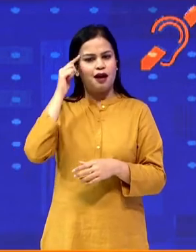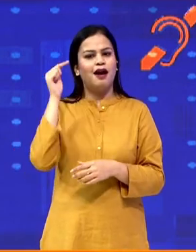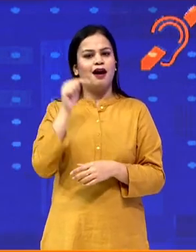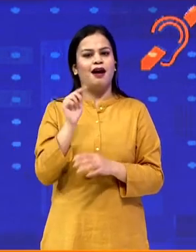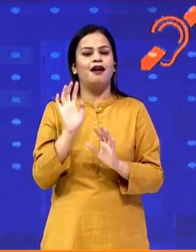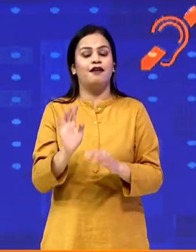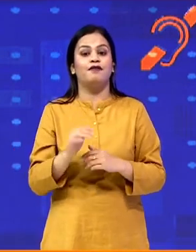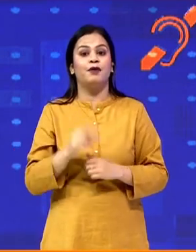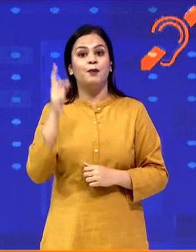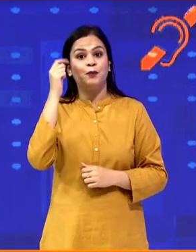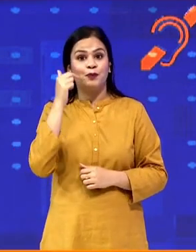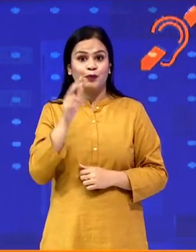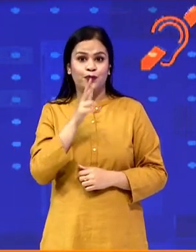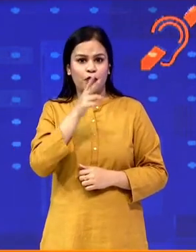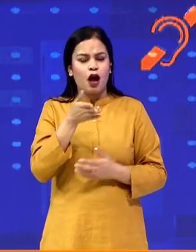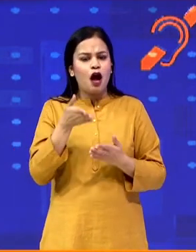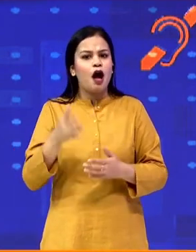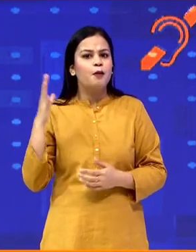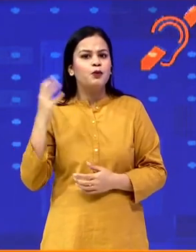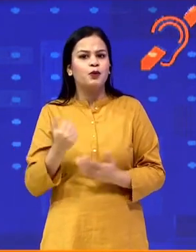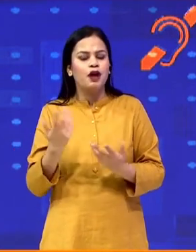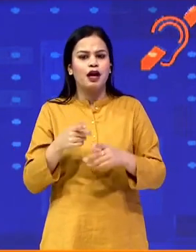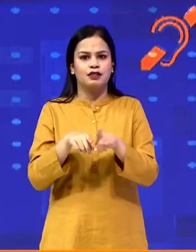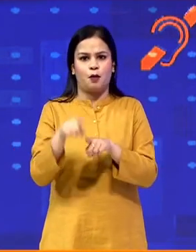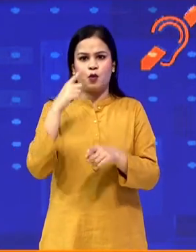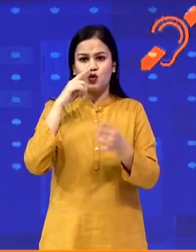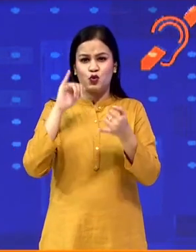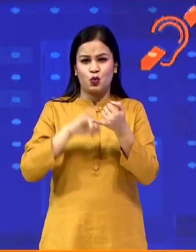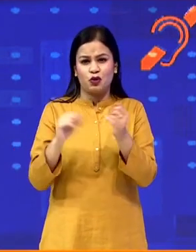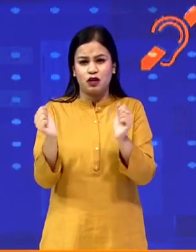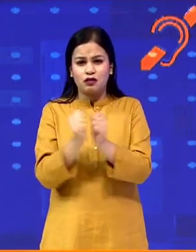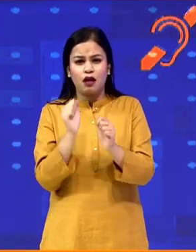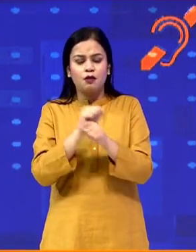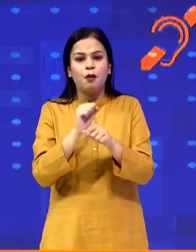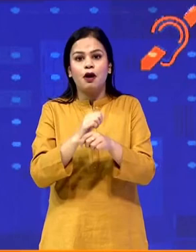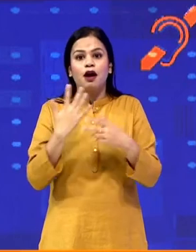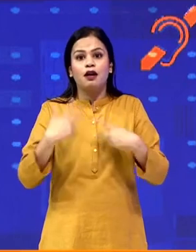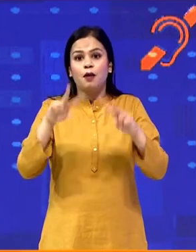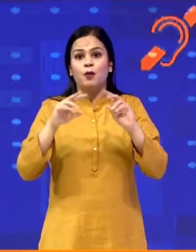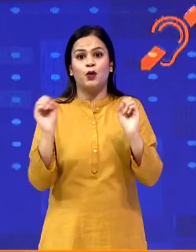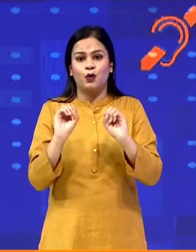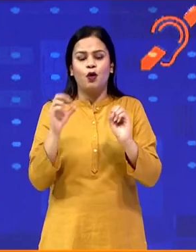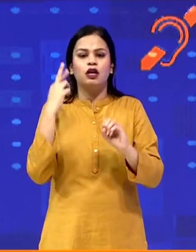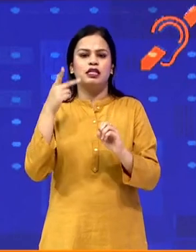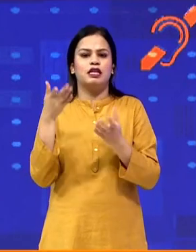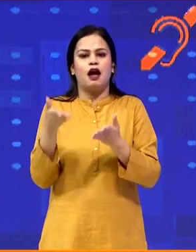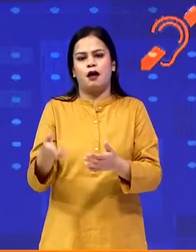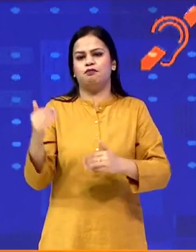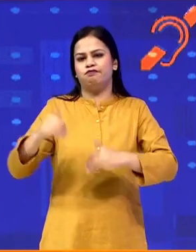सुनते हैं की क्योंकि सोनिया जी का साथ बहुत अच्छा नहीं राहत तो रायबरेली नहीं लड़ेंगे